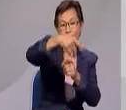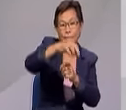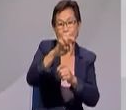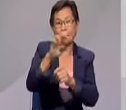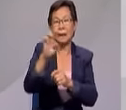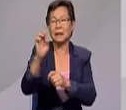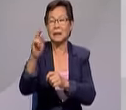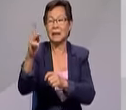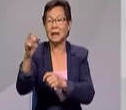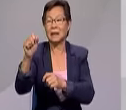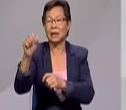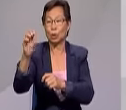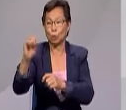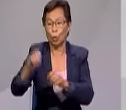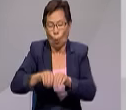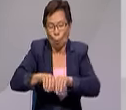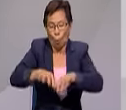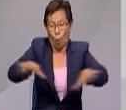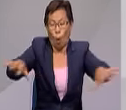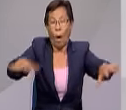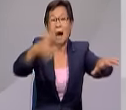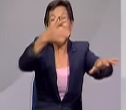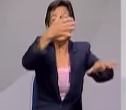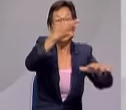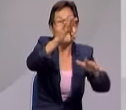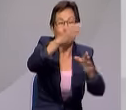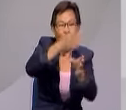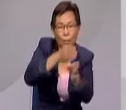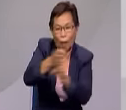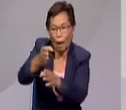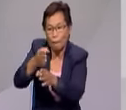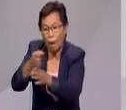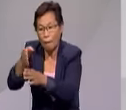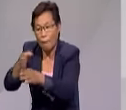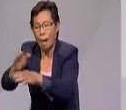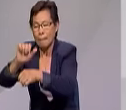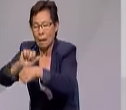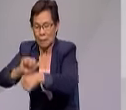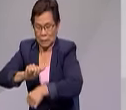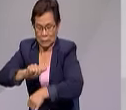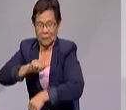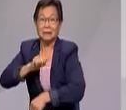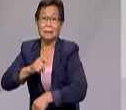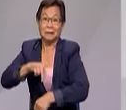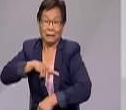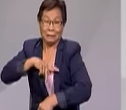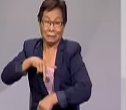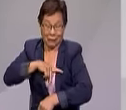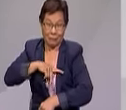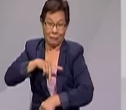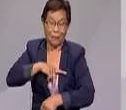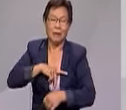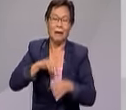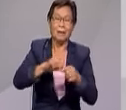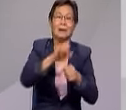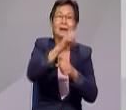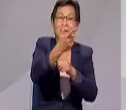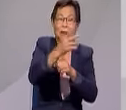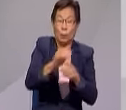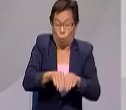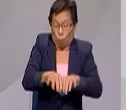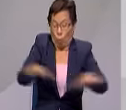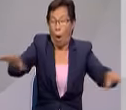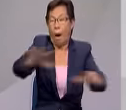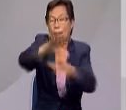Sosial Perkeso diperluas kepada 19 sektor pekerjaan sendiri. Ia menjadikan skim tersebut cukup meluas bagi